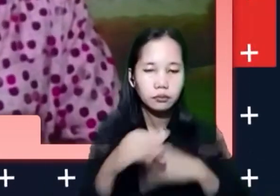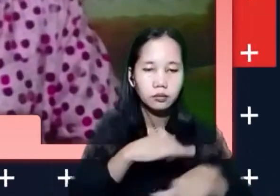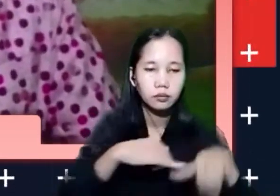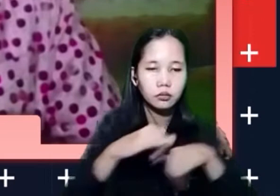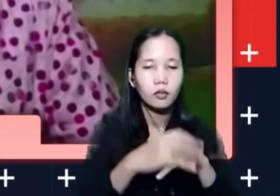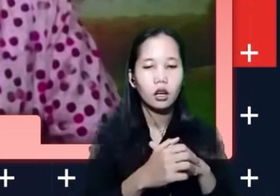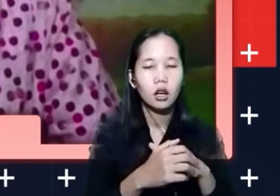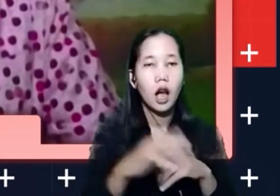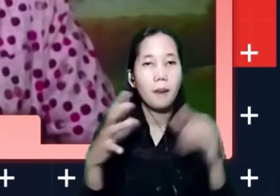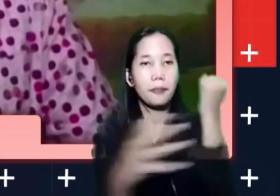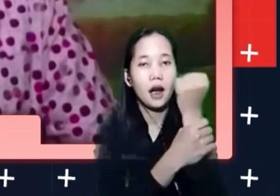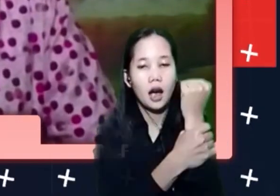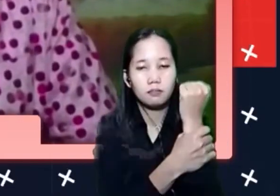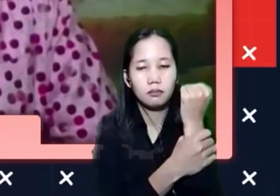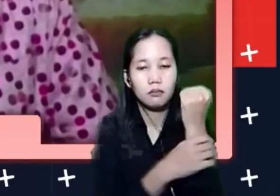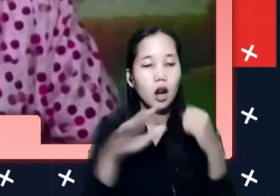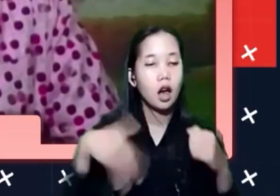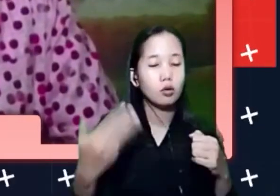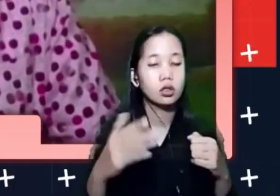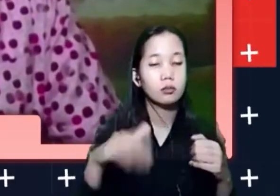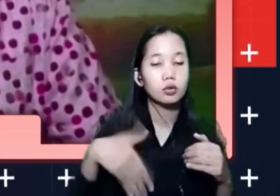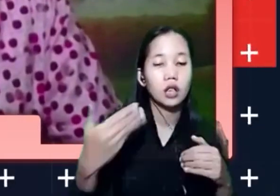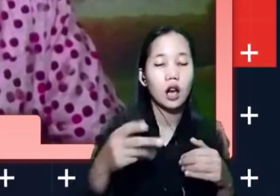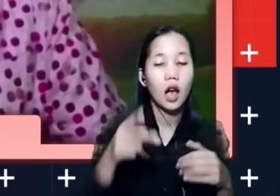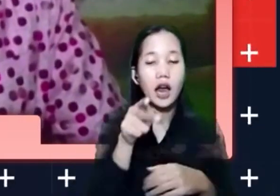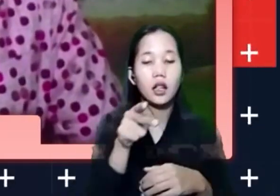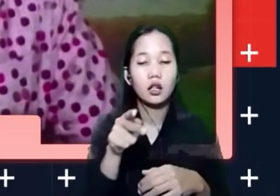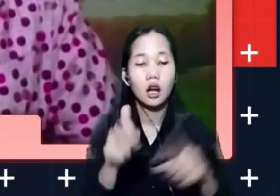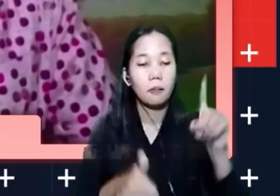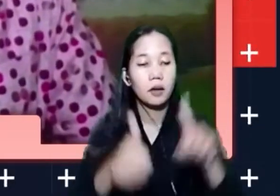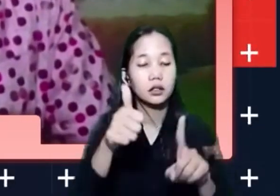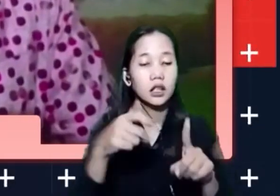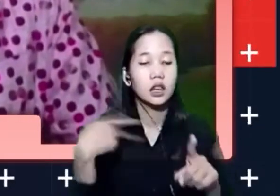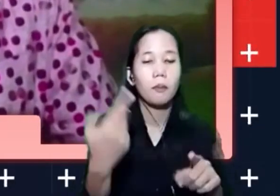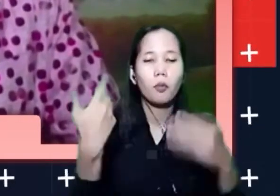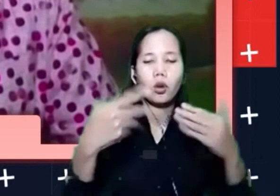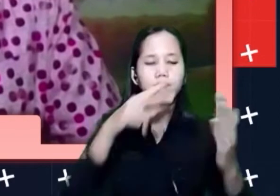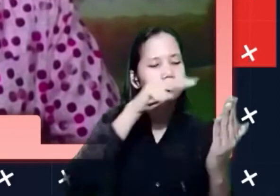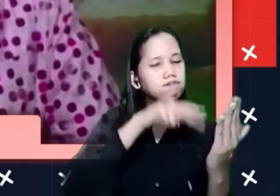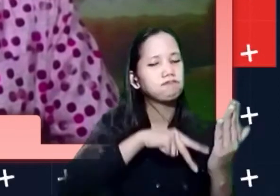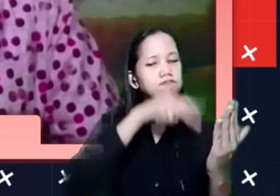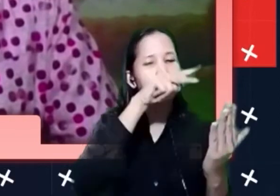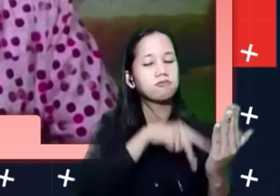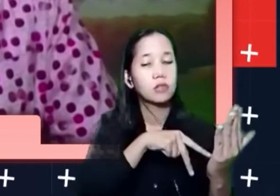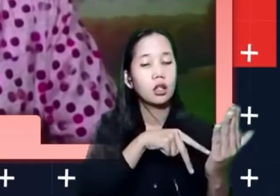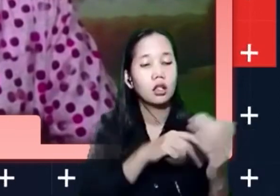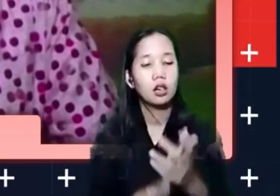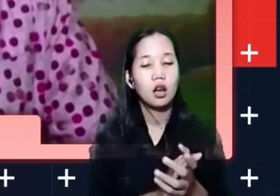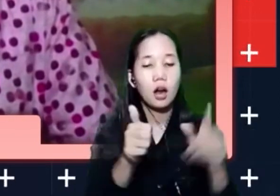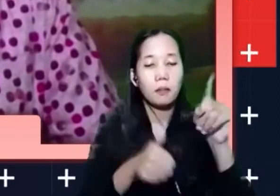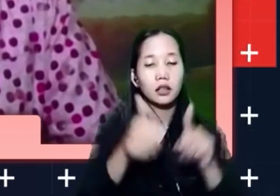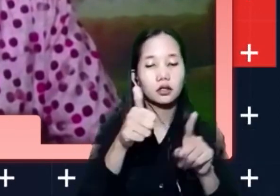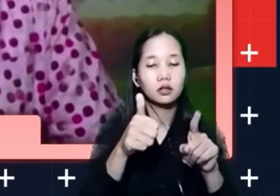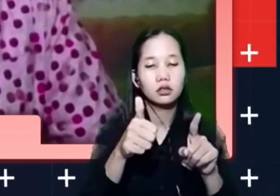ke-16, kita boleh baca ayat yang ke-16. Lalu berangkatlah orang-orang itu dari situ